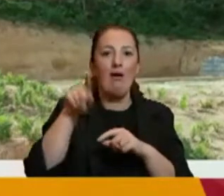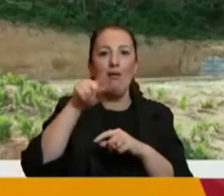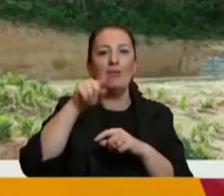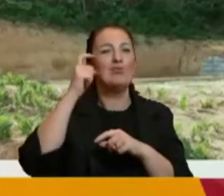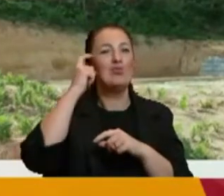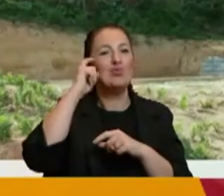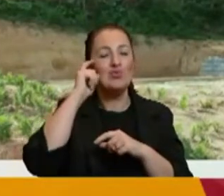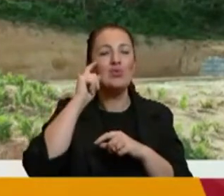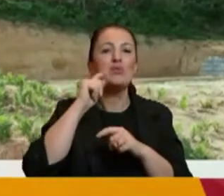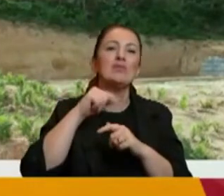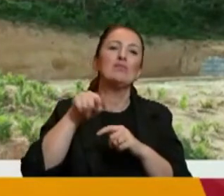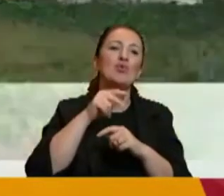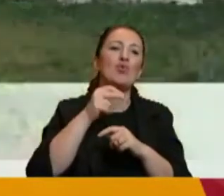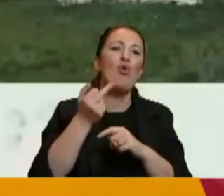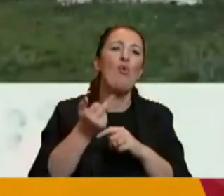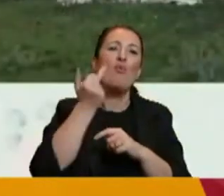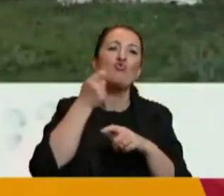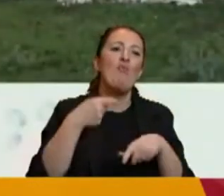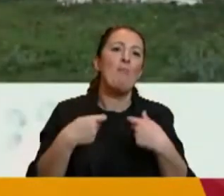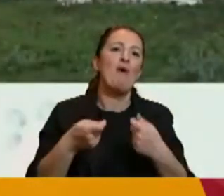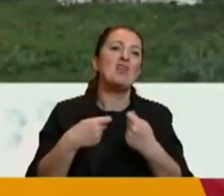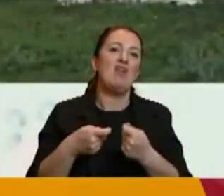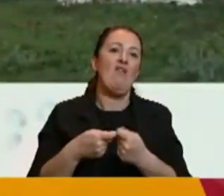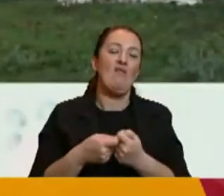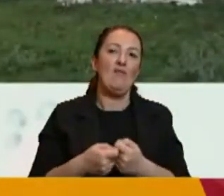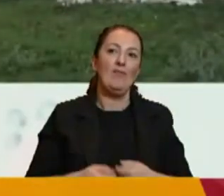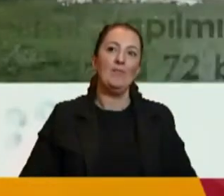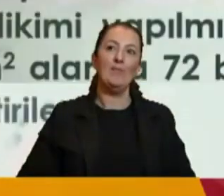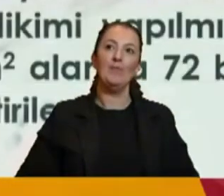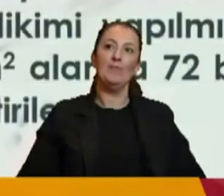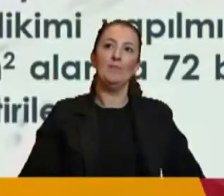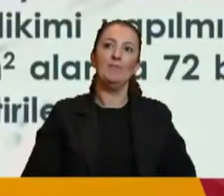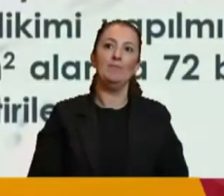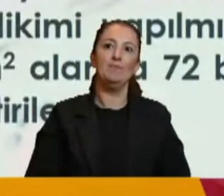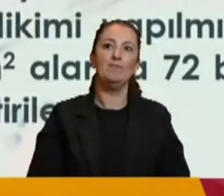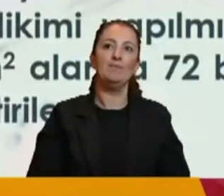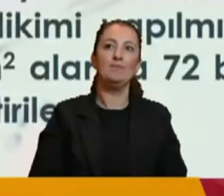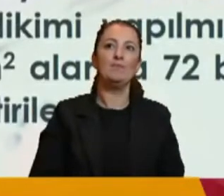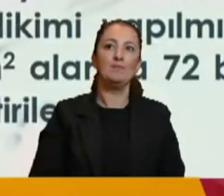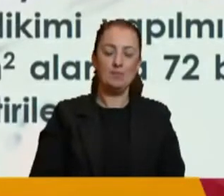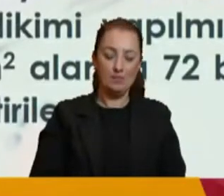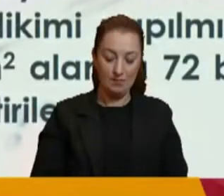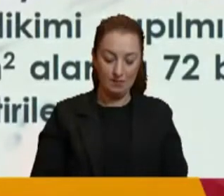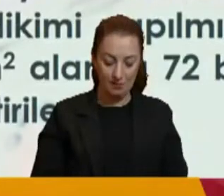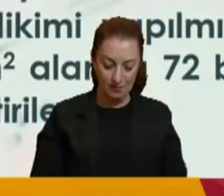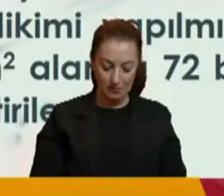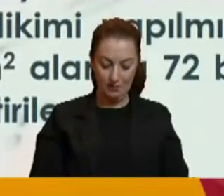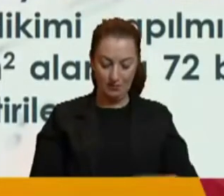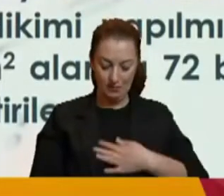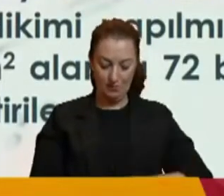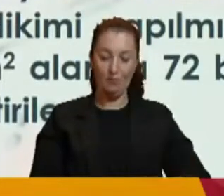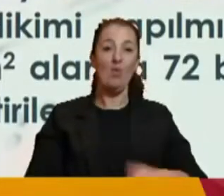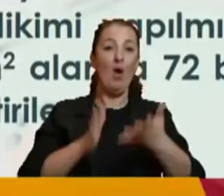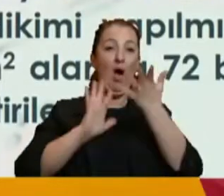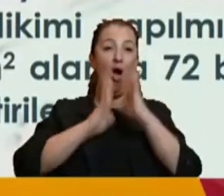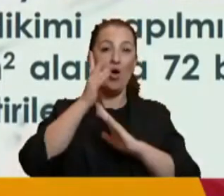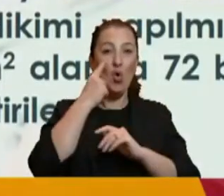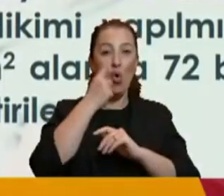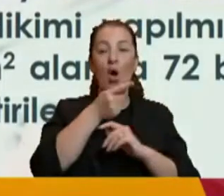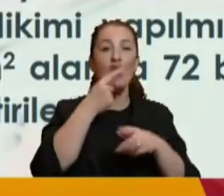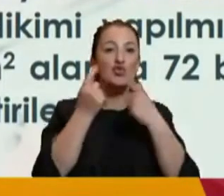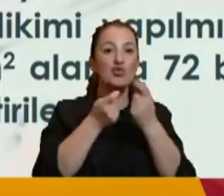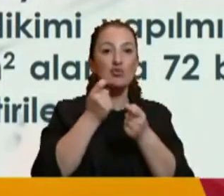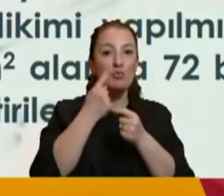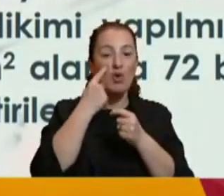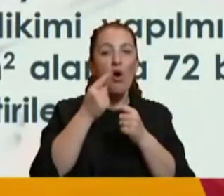buralara boşuna masraf ediyorlar Bu o ağaçlandırma çalışmalarımız da bu arada